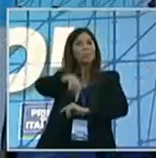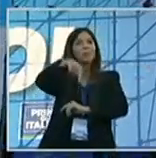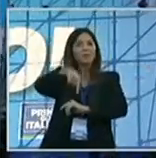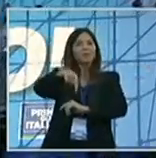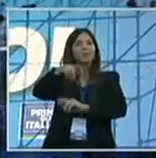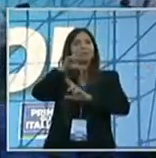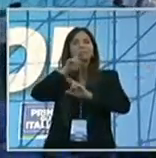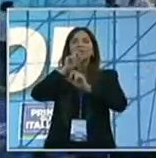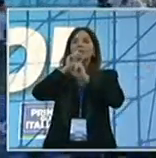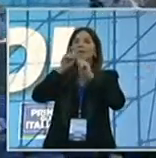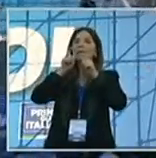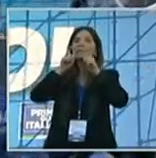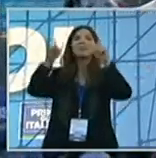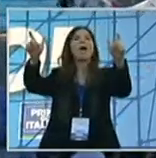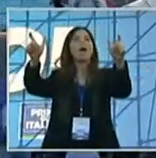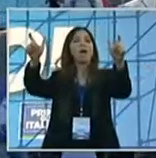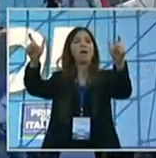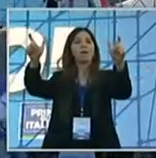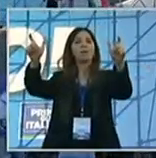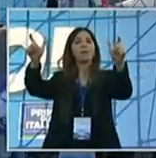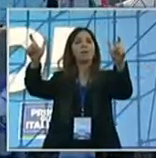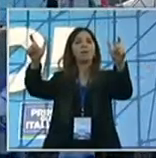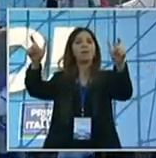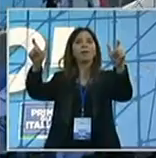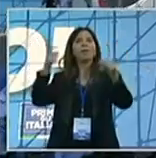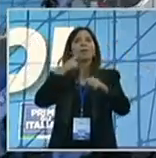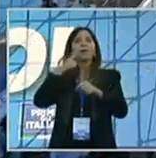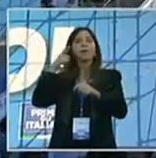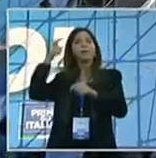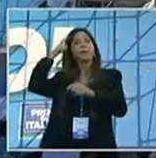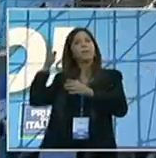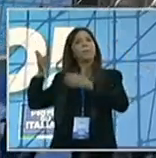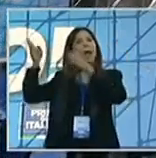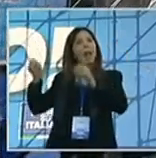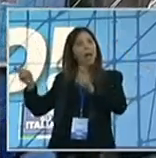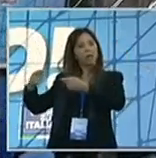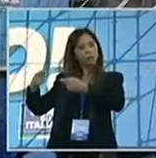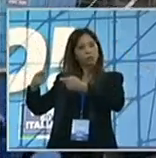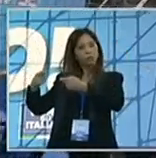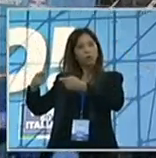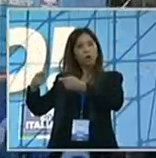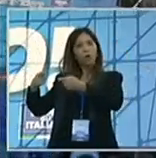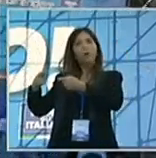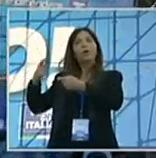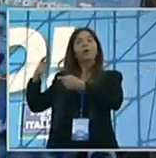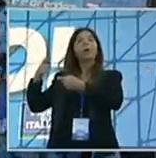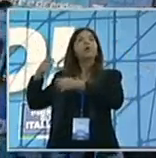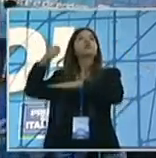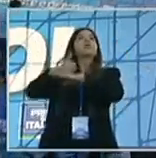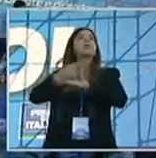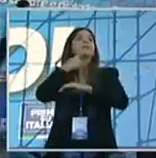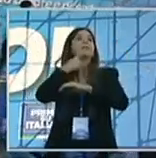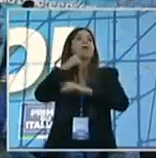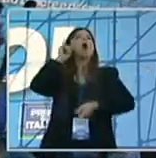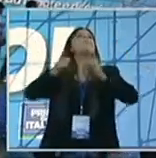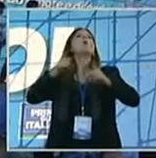a gridare a quei signori asserragliati nel palazzo che la sovranità appartiene al popolo